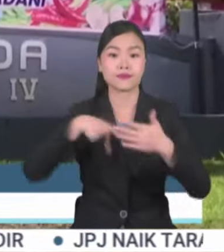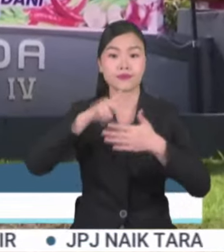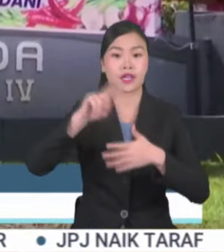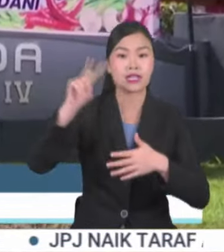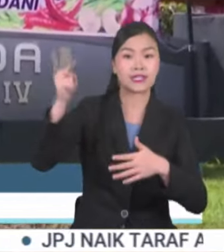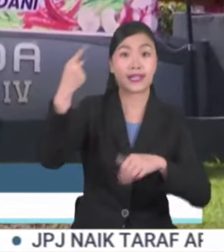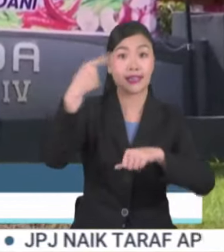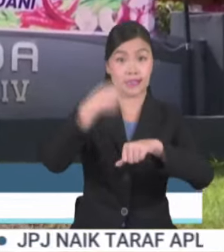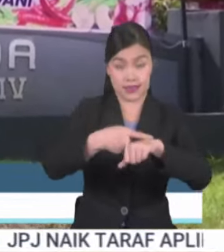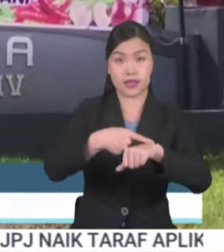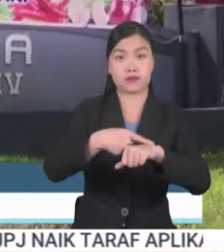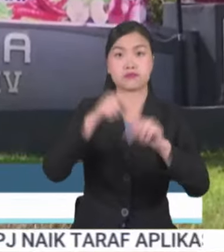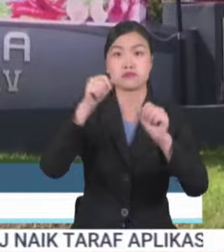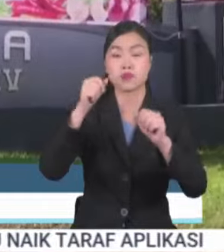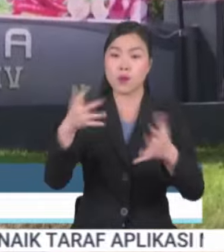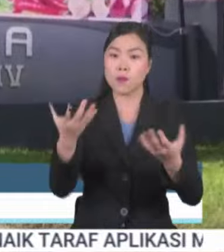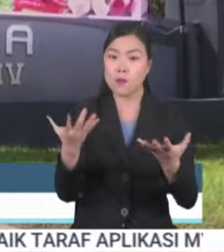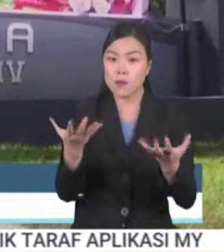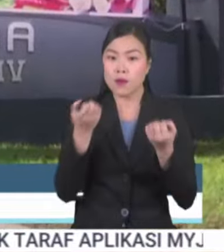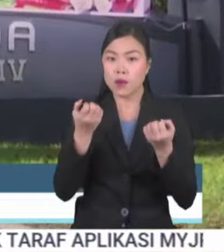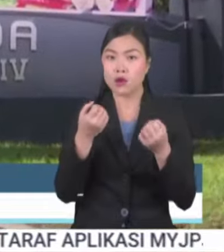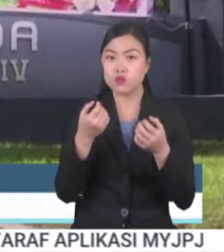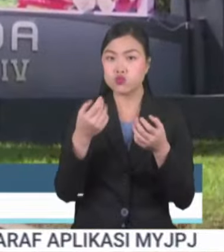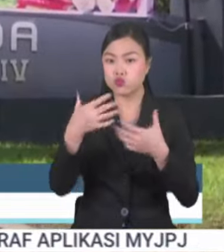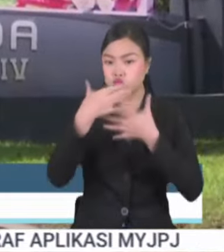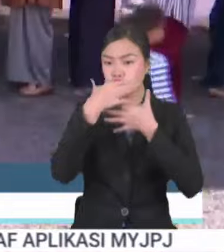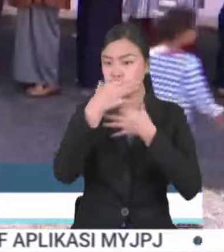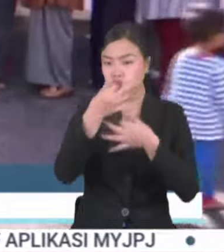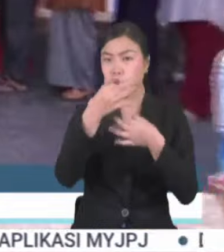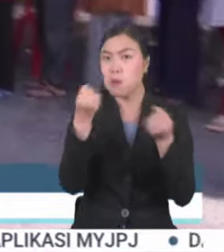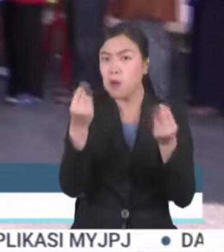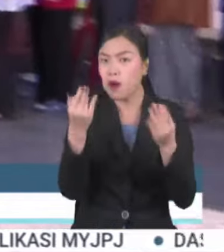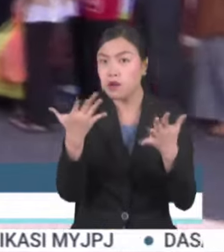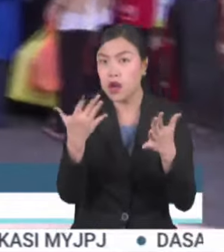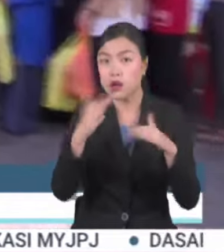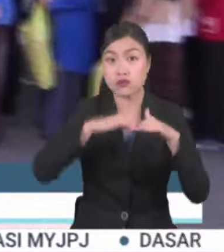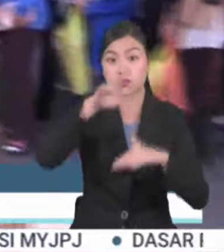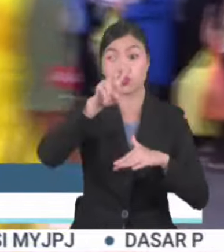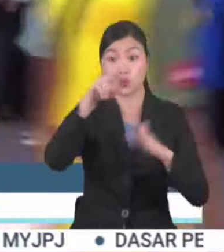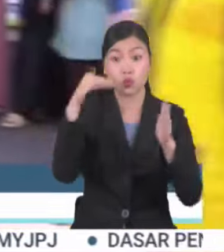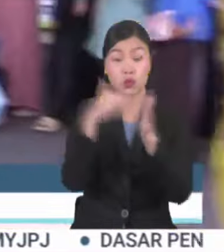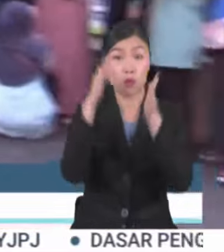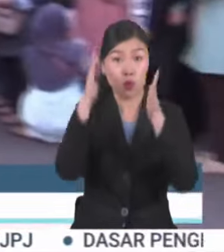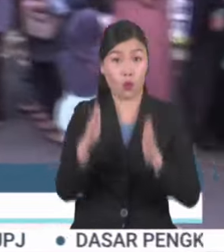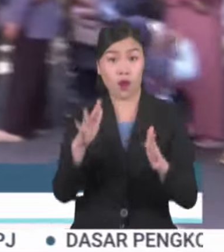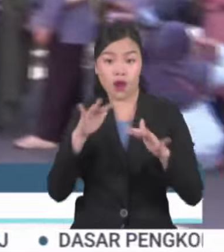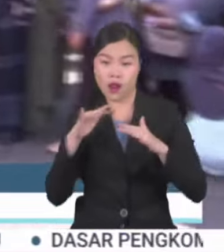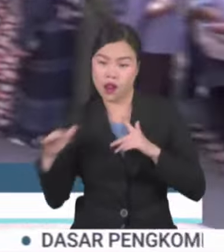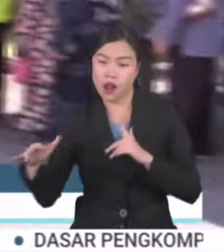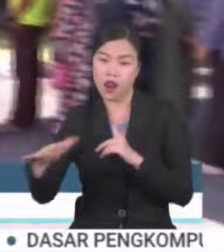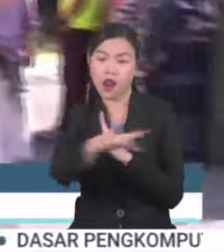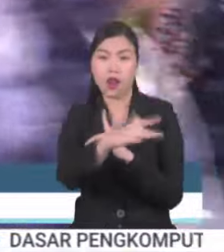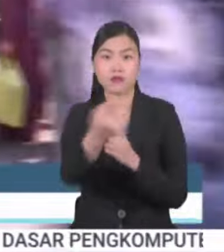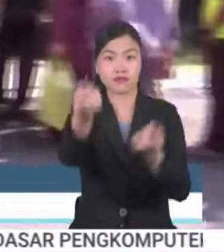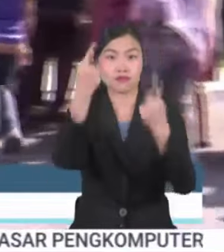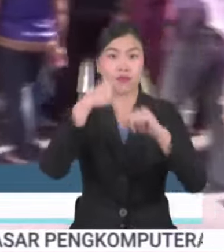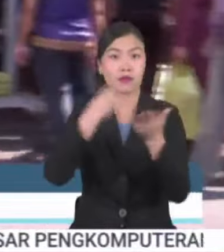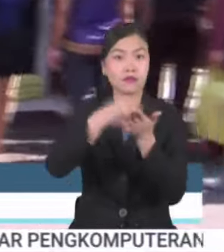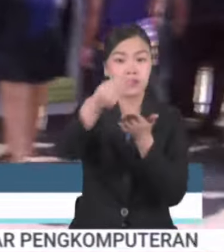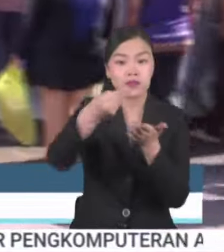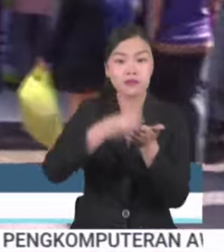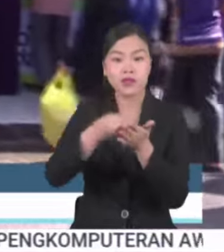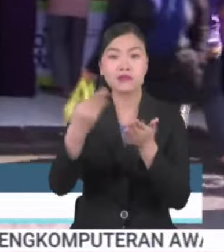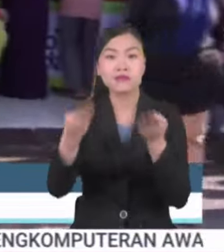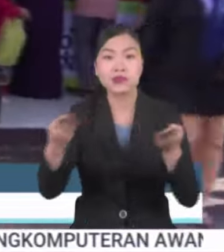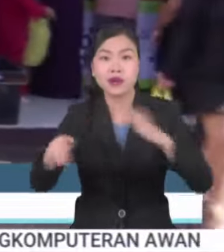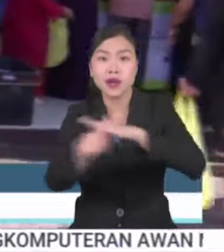kali kedua ini mendapat sambutan yang cukup menggalakkan dengan 2,000 penduduk sekitar berpeluang membeli barangan keperluan